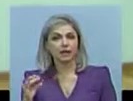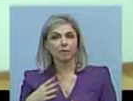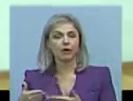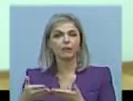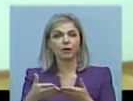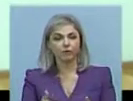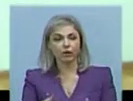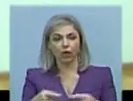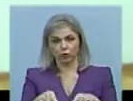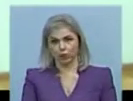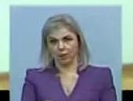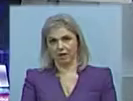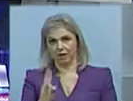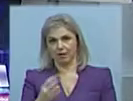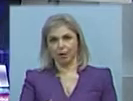до Ольвії.